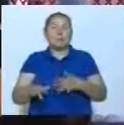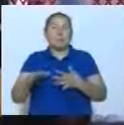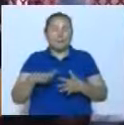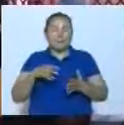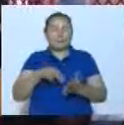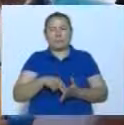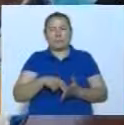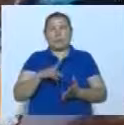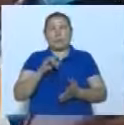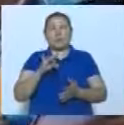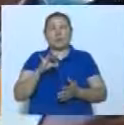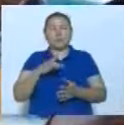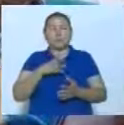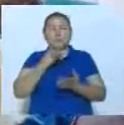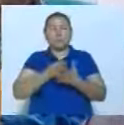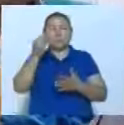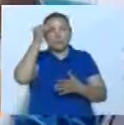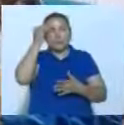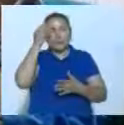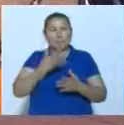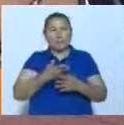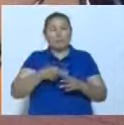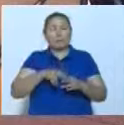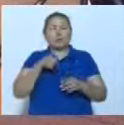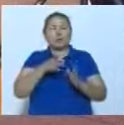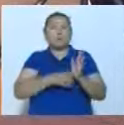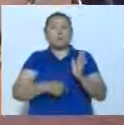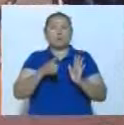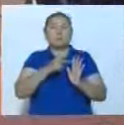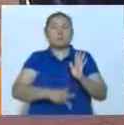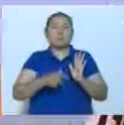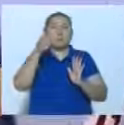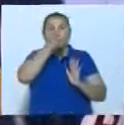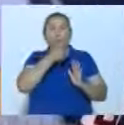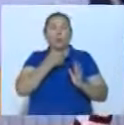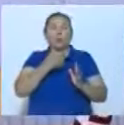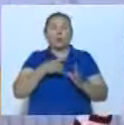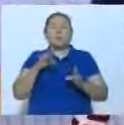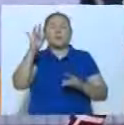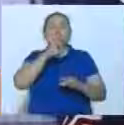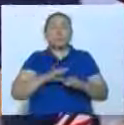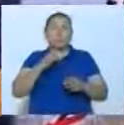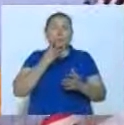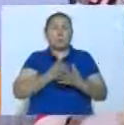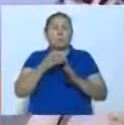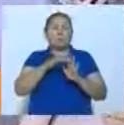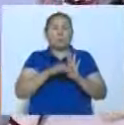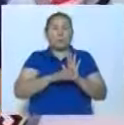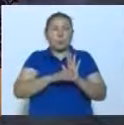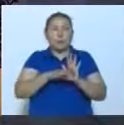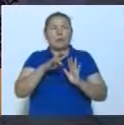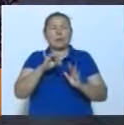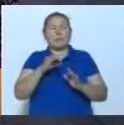на площади рашан грах своё мнение проявили люди которые с 1980 года ознакомят Республику с развлекательной программы Алта